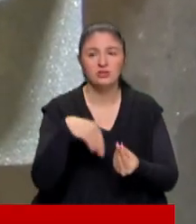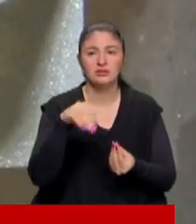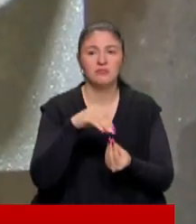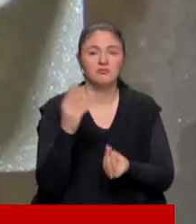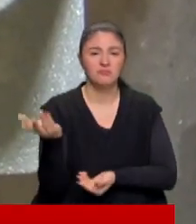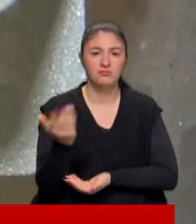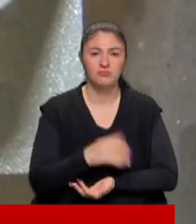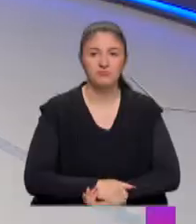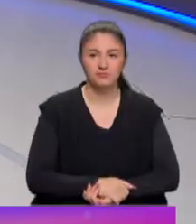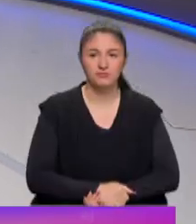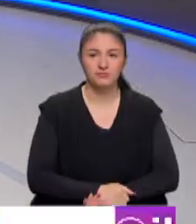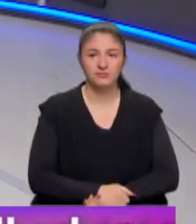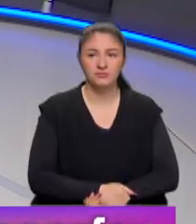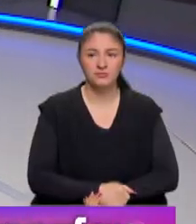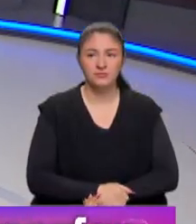arttı.